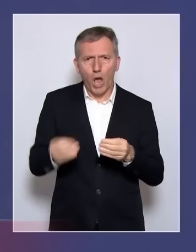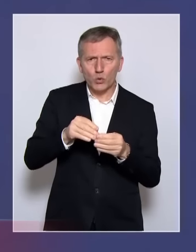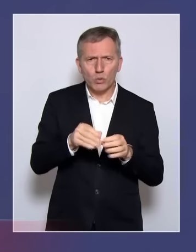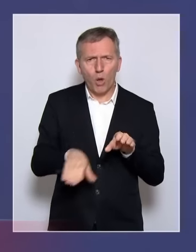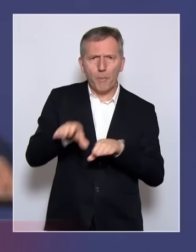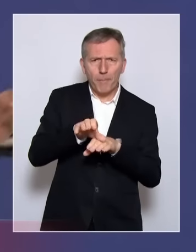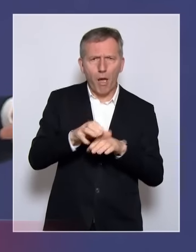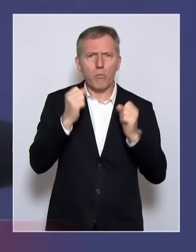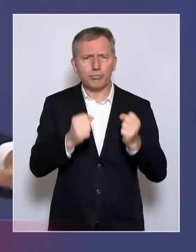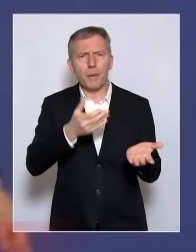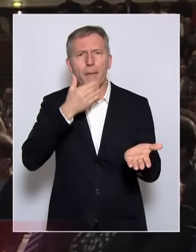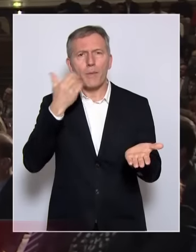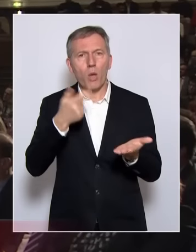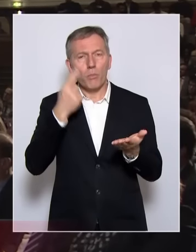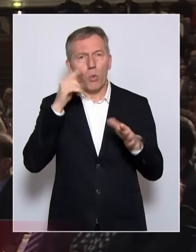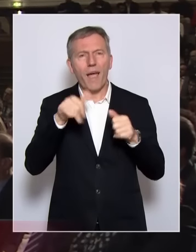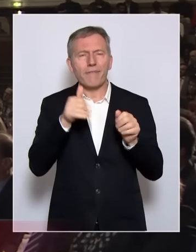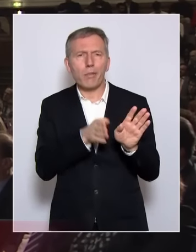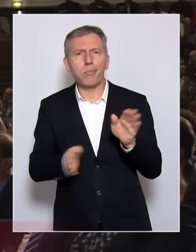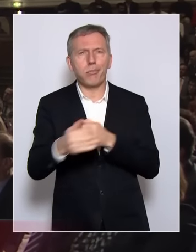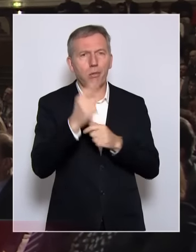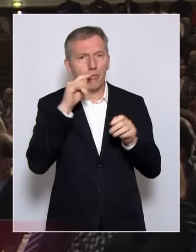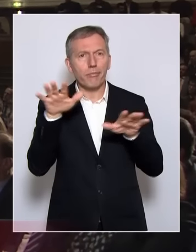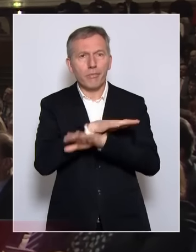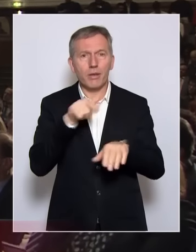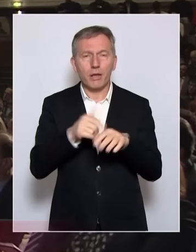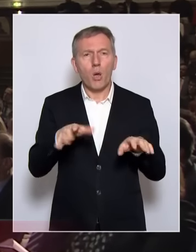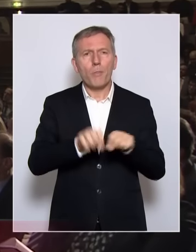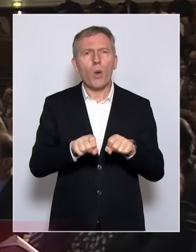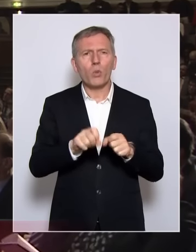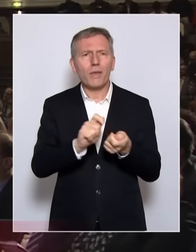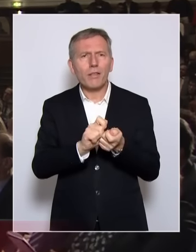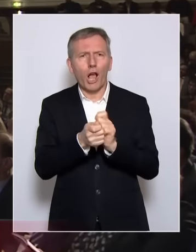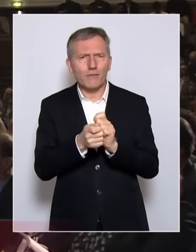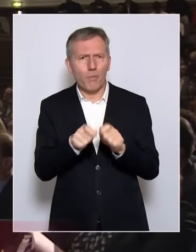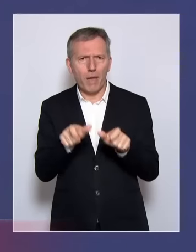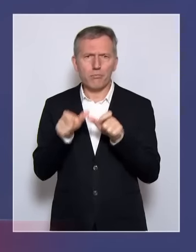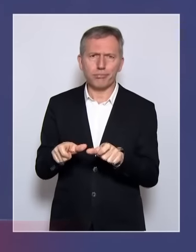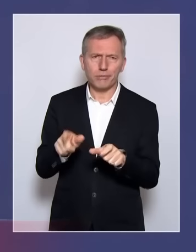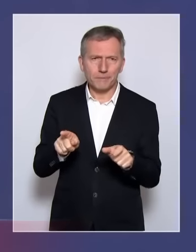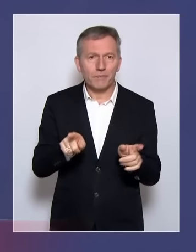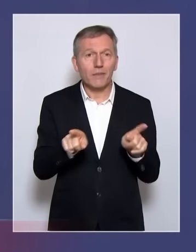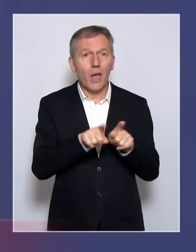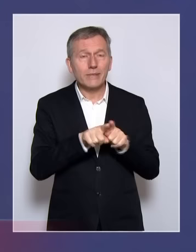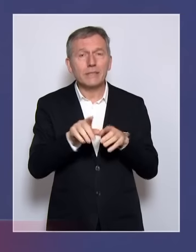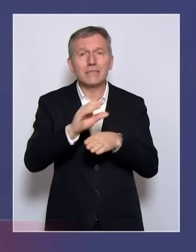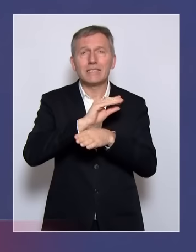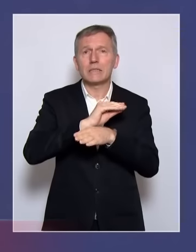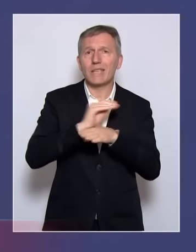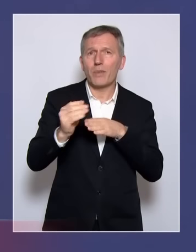pour qu'il ne puisse pas être contourné et qu'il touche les produits transformés. Et il nous faut enfin renforcer nos instruments de sécurité